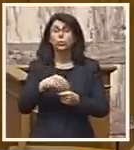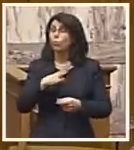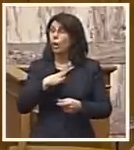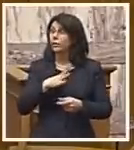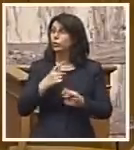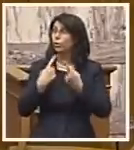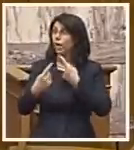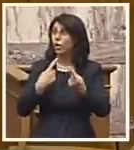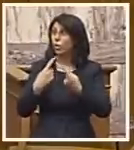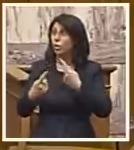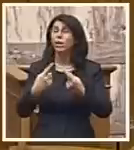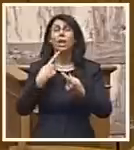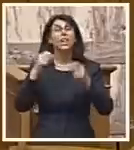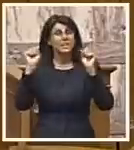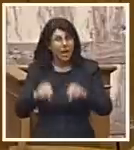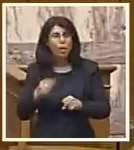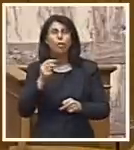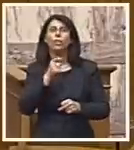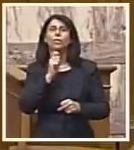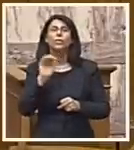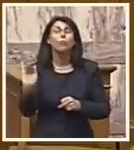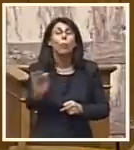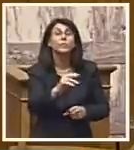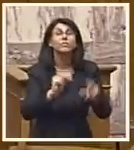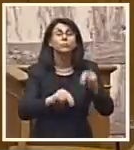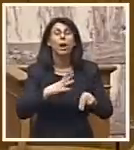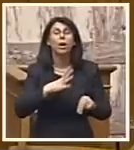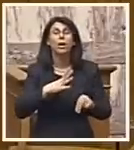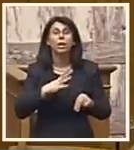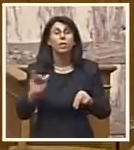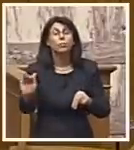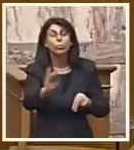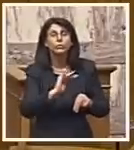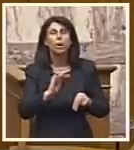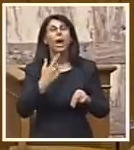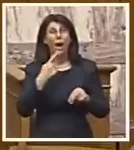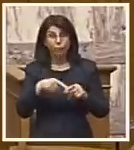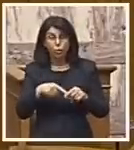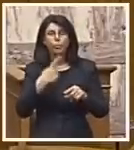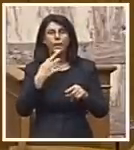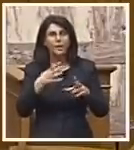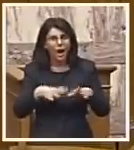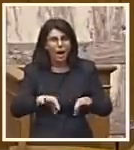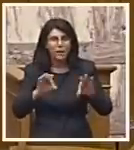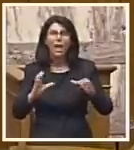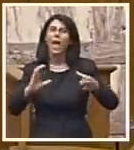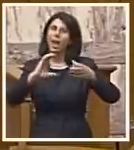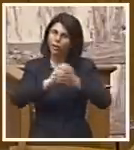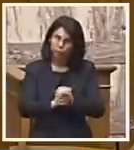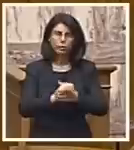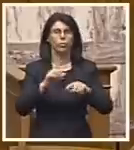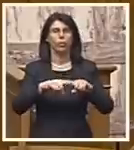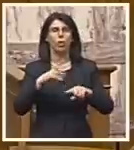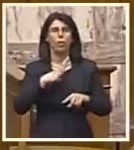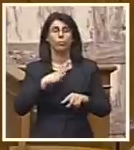να πάνε ναι σε δημοψήφισμα. Δημοψήφισμα που θα αποτελέσει το επιστέγασμα μιας νέας ενότητας του ελληνικού λαού,